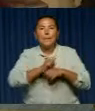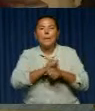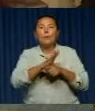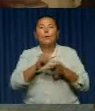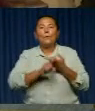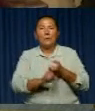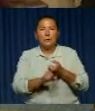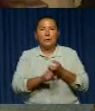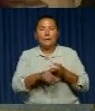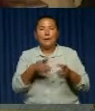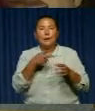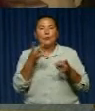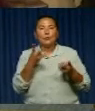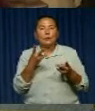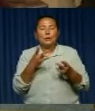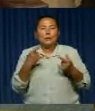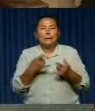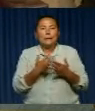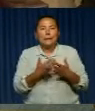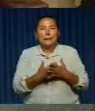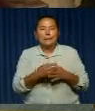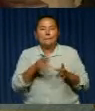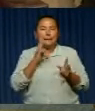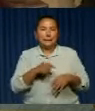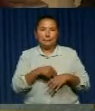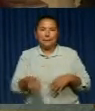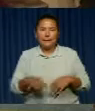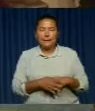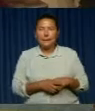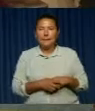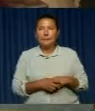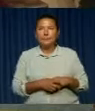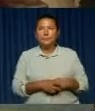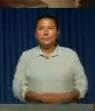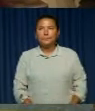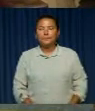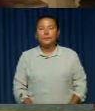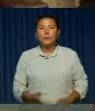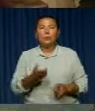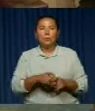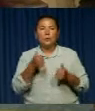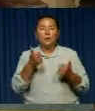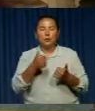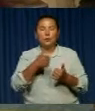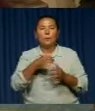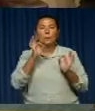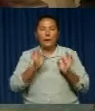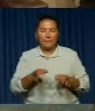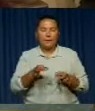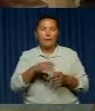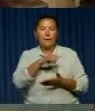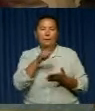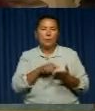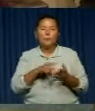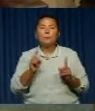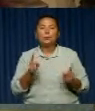рентгенге түсіру керек деп жатыр. Себебін білдірмейді дейді. Жоқ, өте жақсы орынды сұрақ. Себебі мен айтайын,